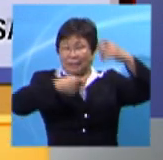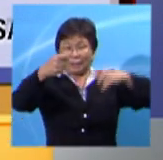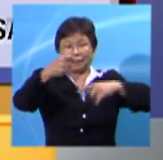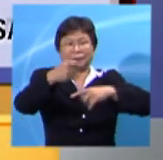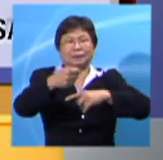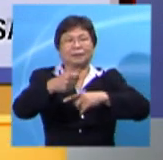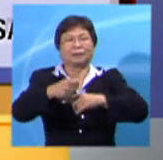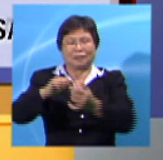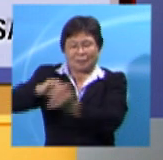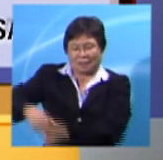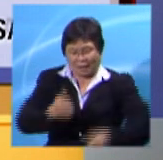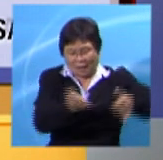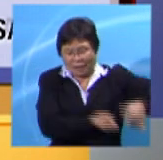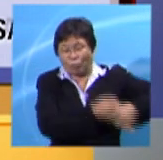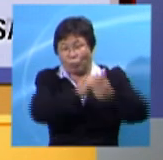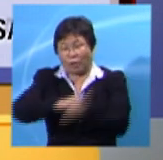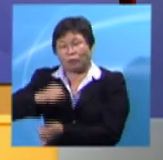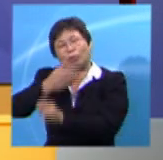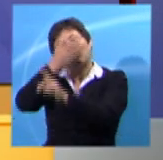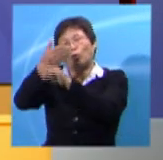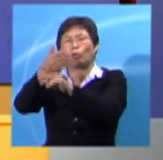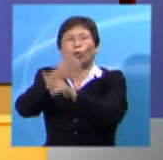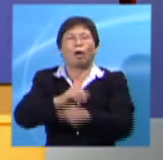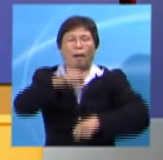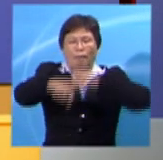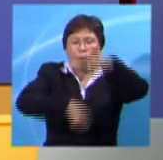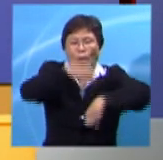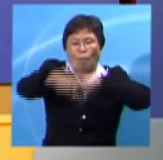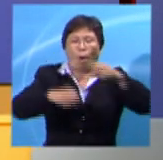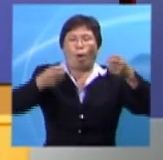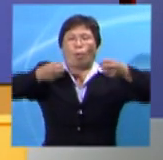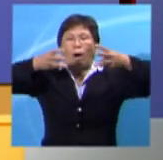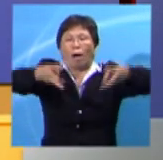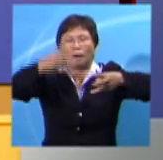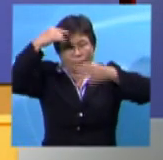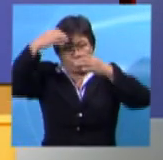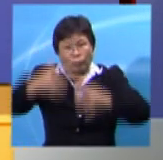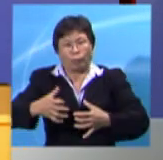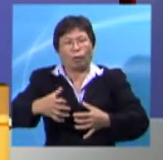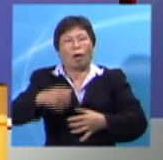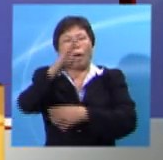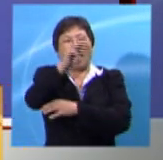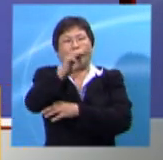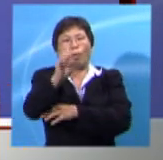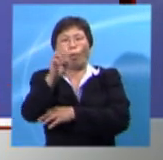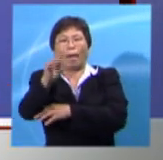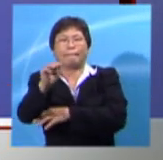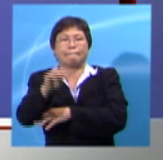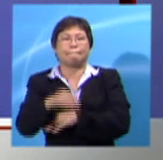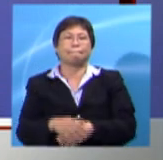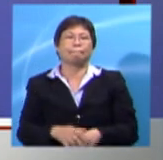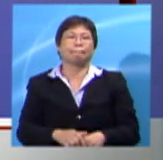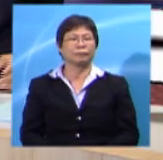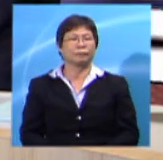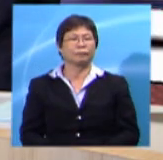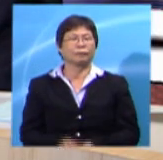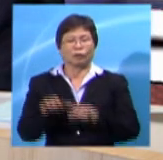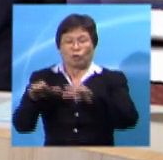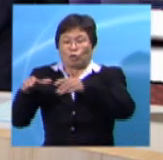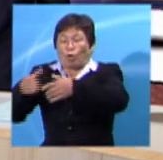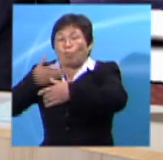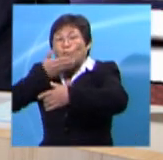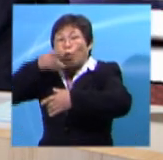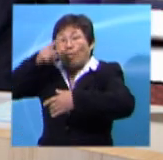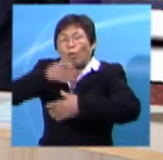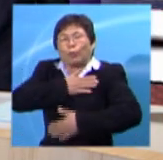persatuan manakala berbasikal lebuh raya dan tratlon diputuskan oleh mom muda perlu